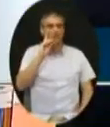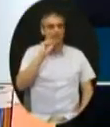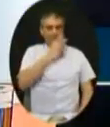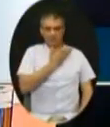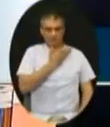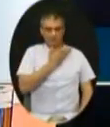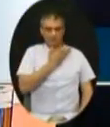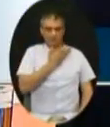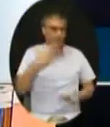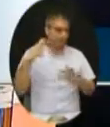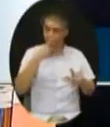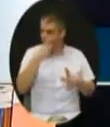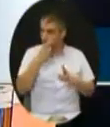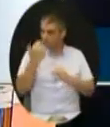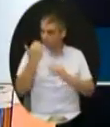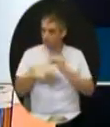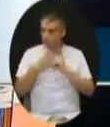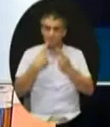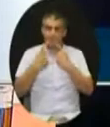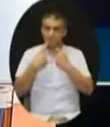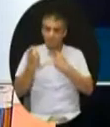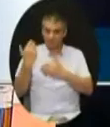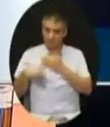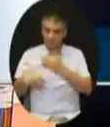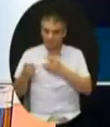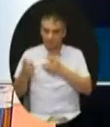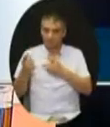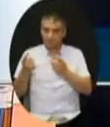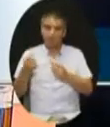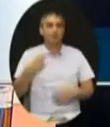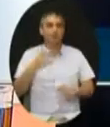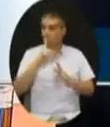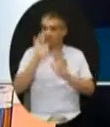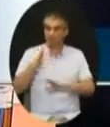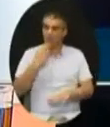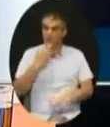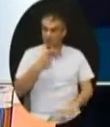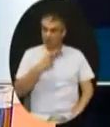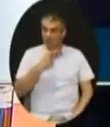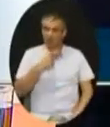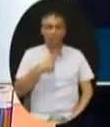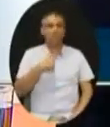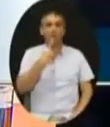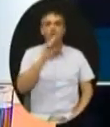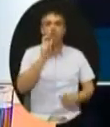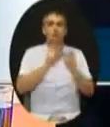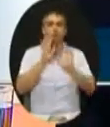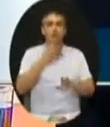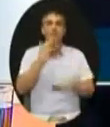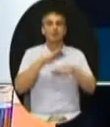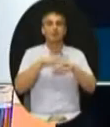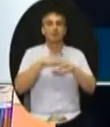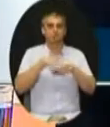ל-BDS, בהדר. זה יוציא את העוקץ, משא ומתן מדיני, יוציא את העוקץ משונאי ישראל, מיקום... אני אומרת לך שיש שונאי ישראל